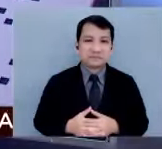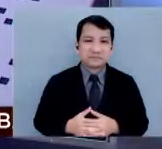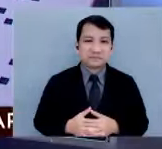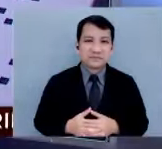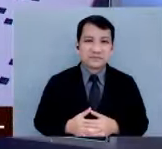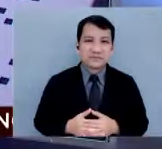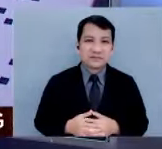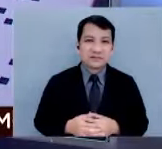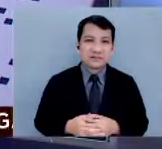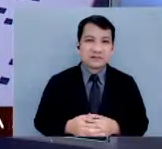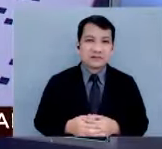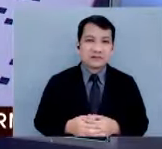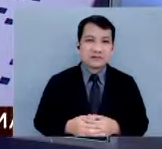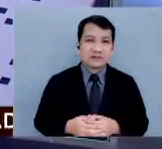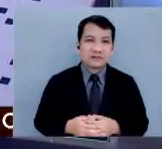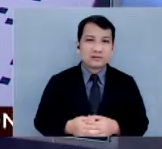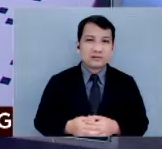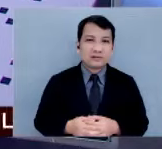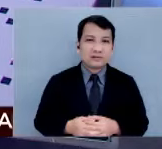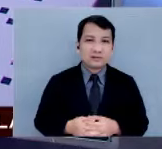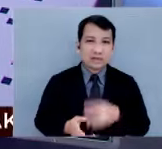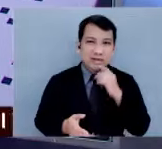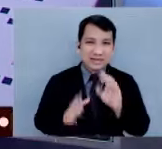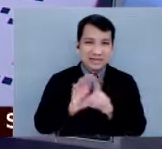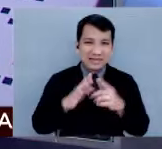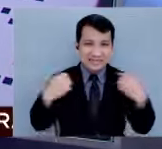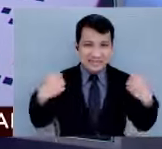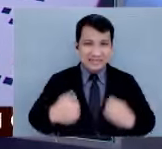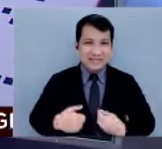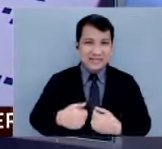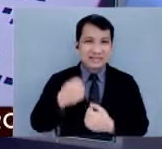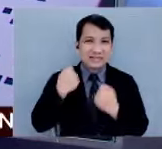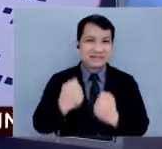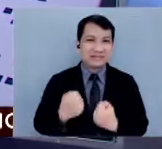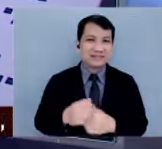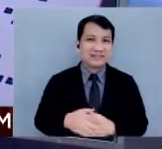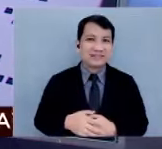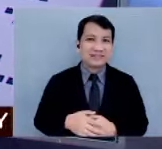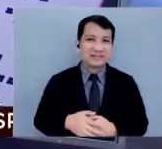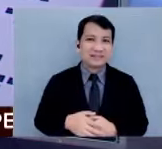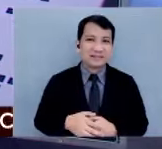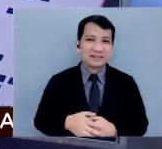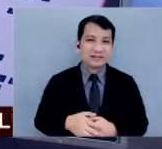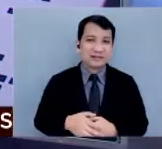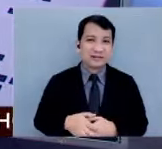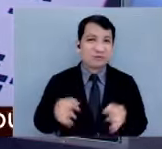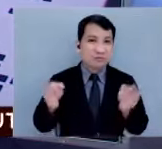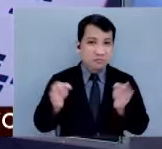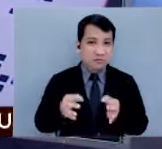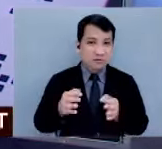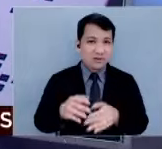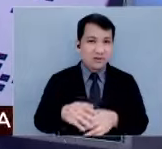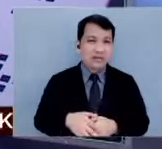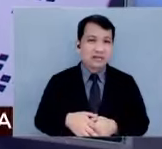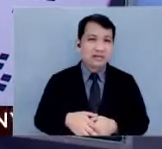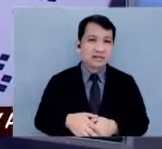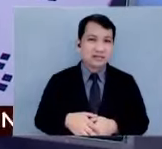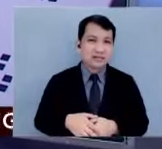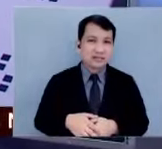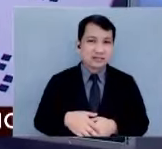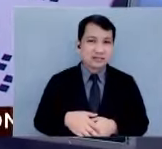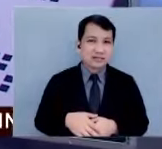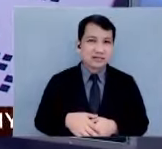Hanga ako sa jacket niya, tibay eh. Chilio nga, no? Kinaya siya. Or masyadong payat lang si Lola. Oh. Para kayanin siya ng jacket.